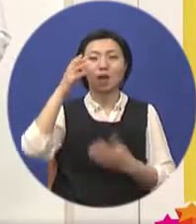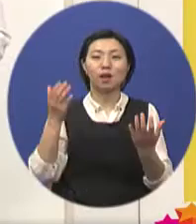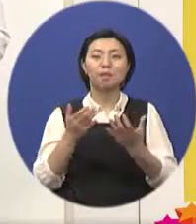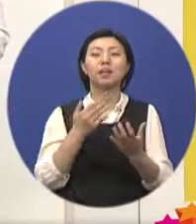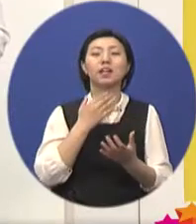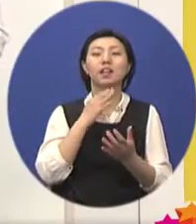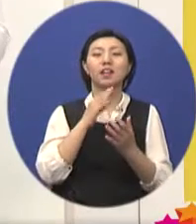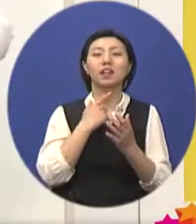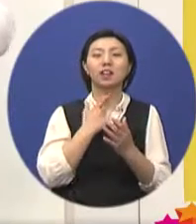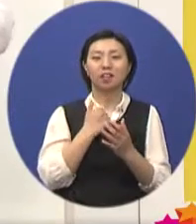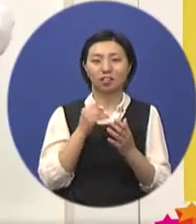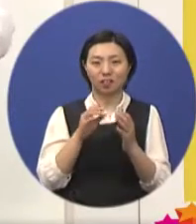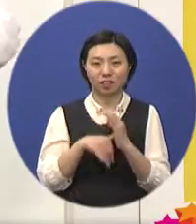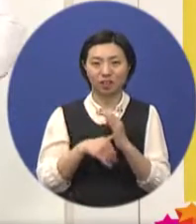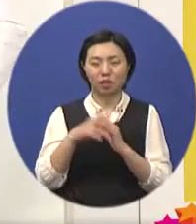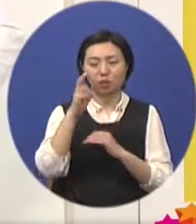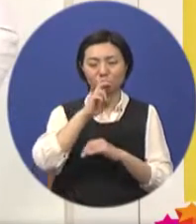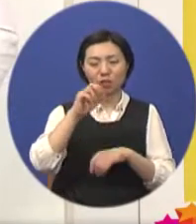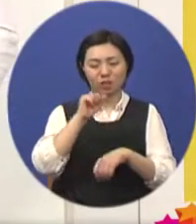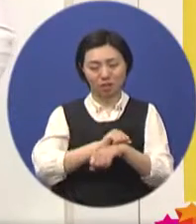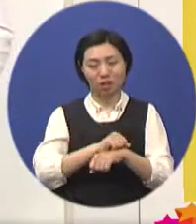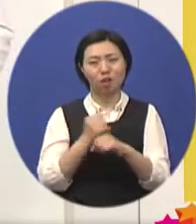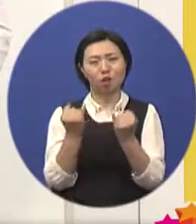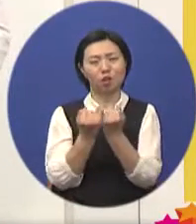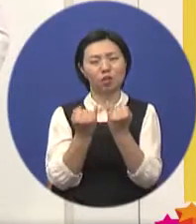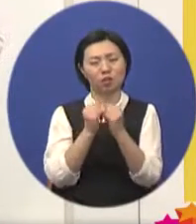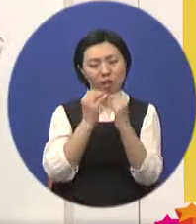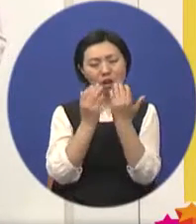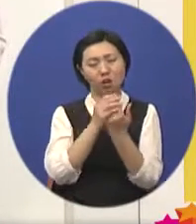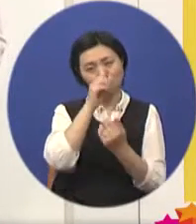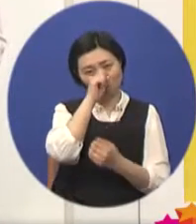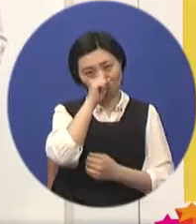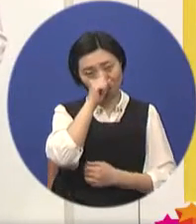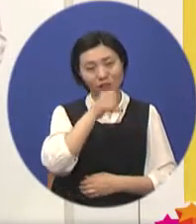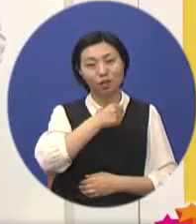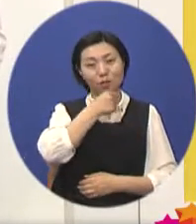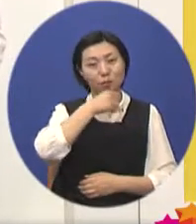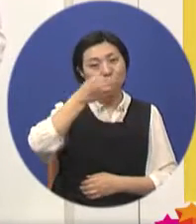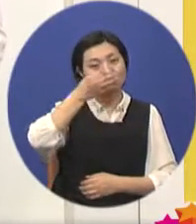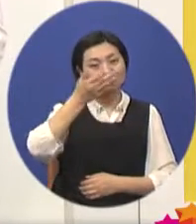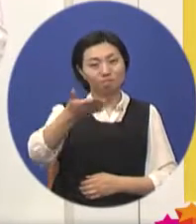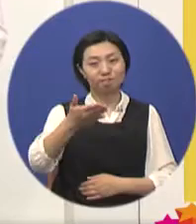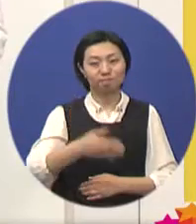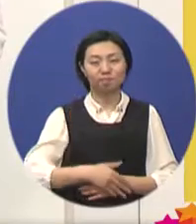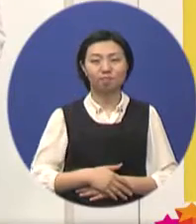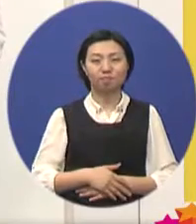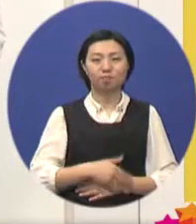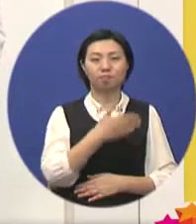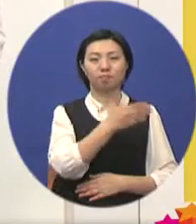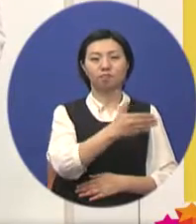노래를 불렀는데 네. 여성분들이 또 이 노래 좋아하시더만요. 네. 점수 보겠습니다. 네.